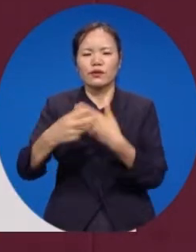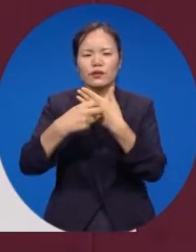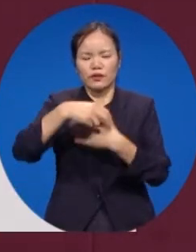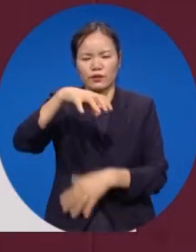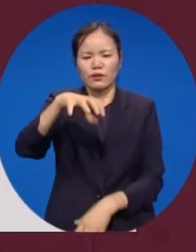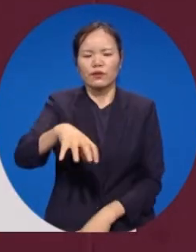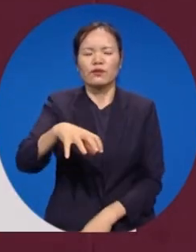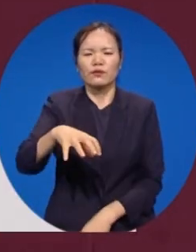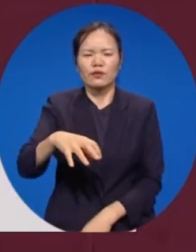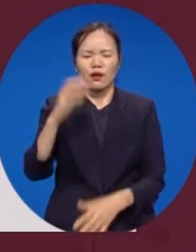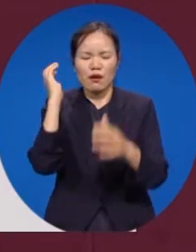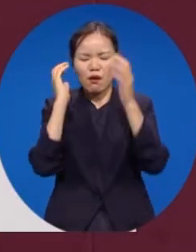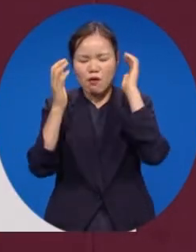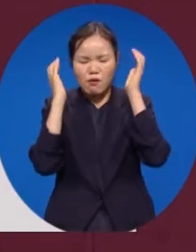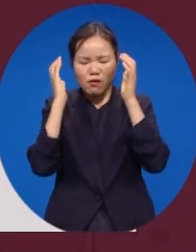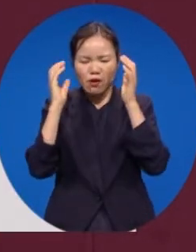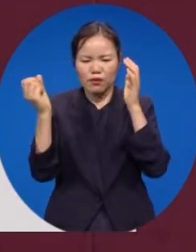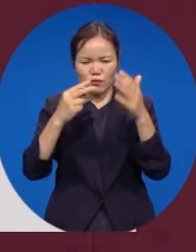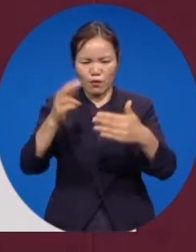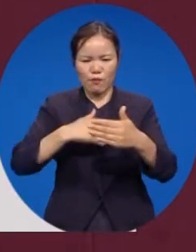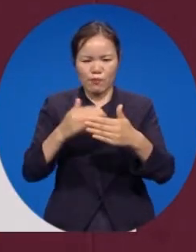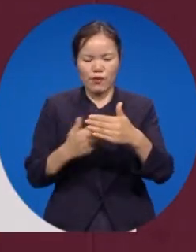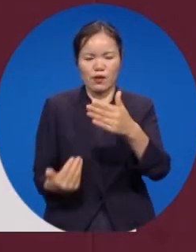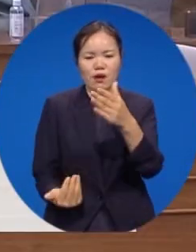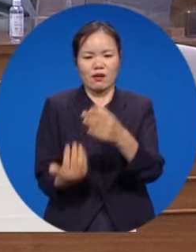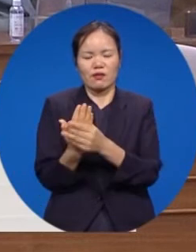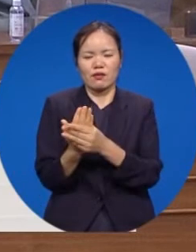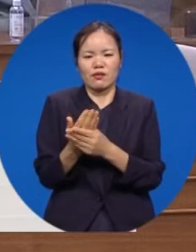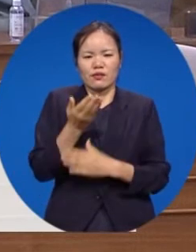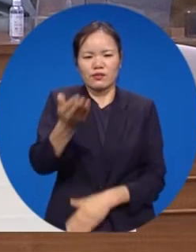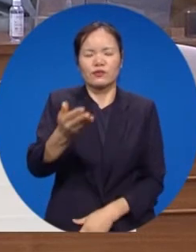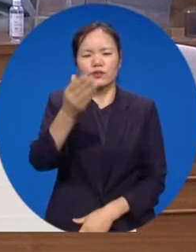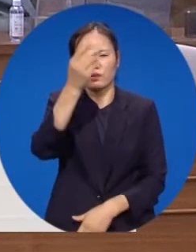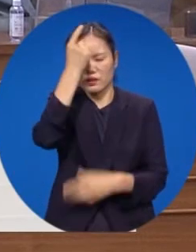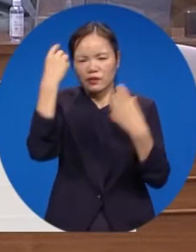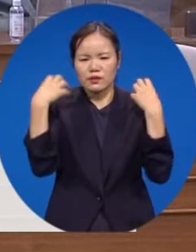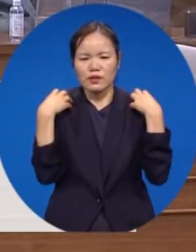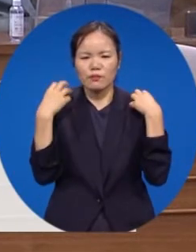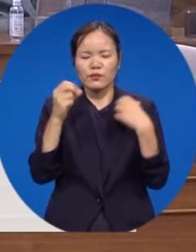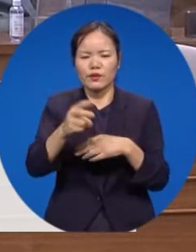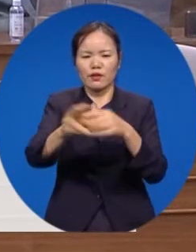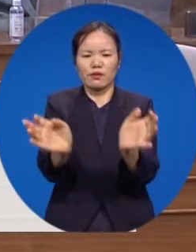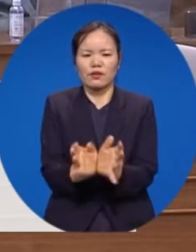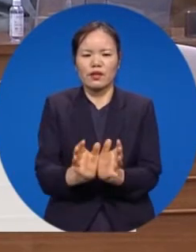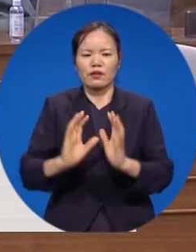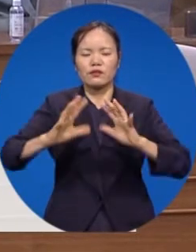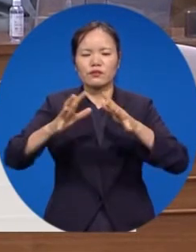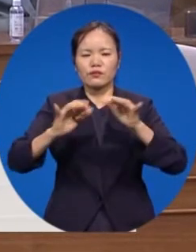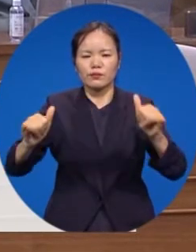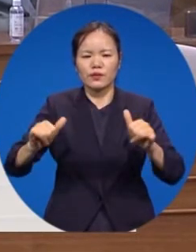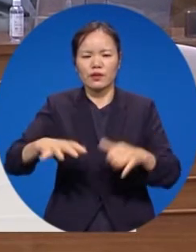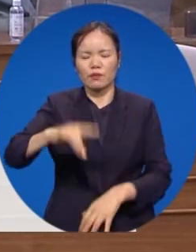현장에 혼란과 불안을 초래한 정부 여당은 먼저 국민에게 사과부터 해야